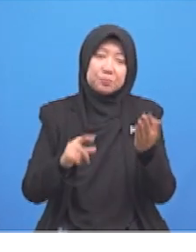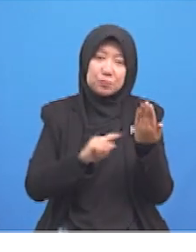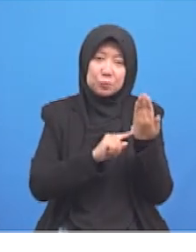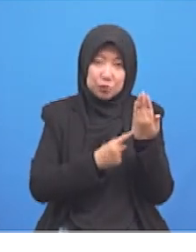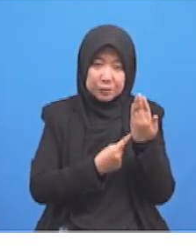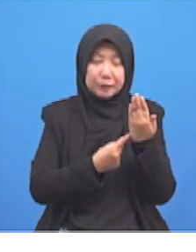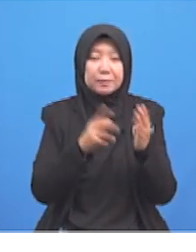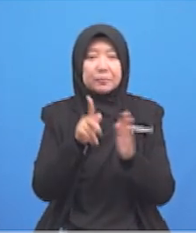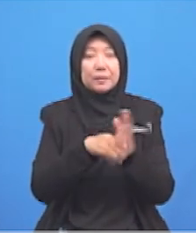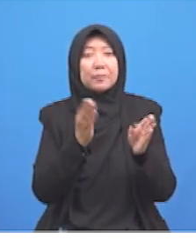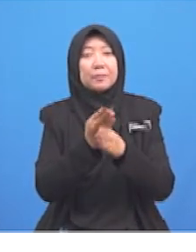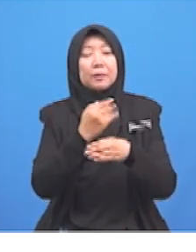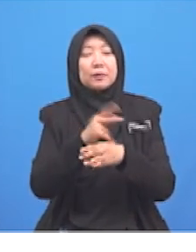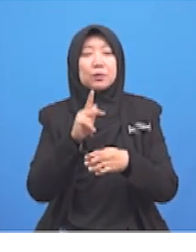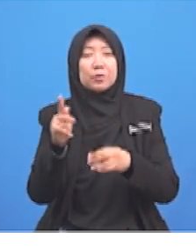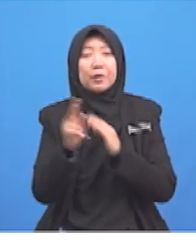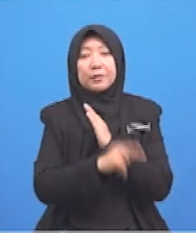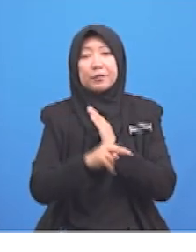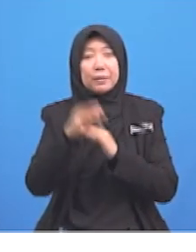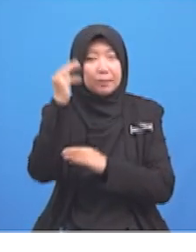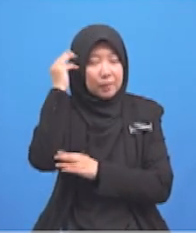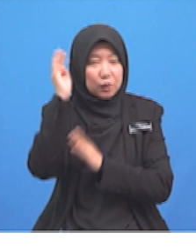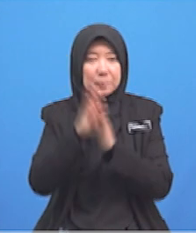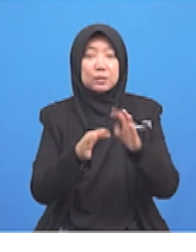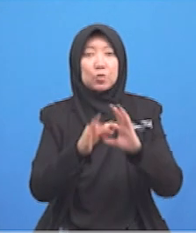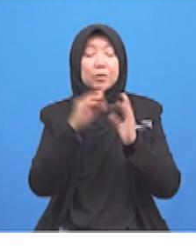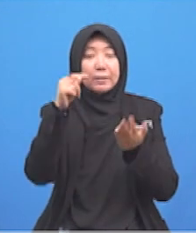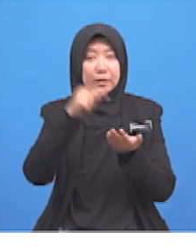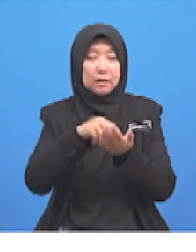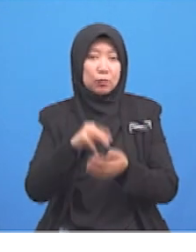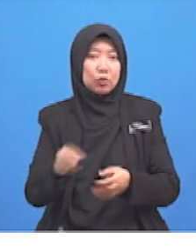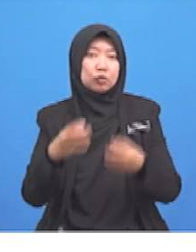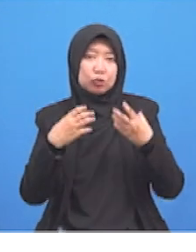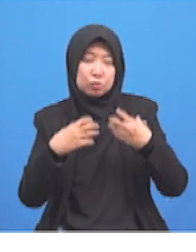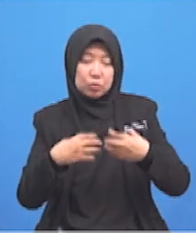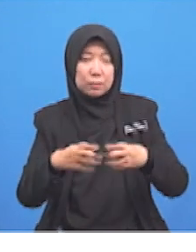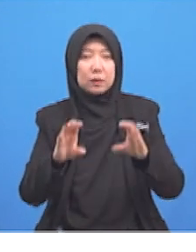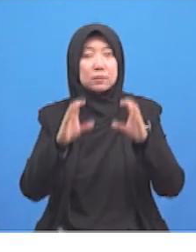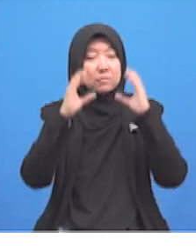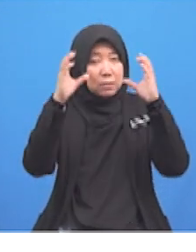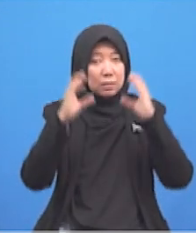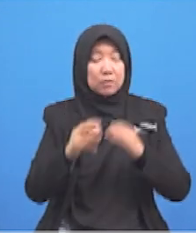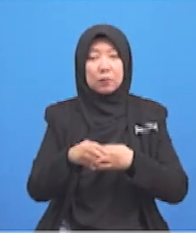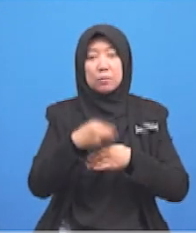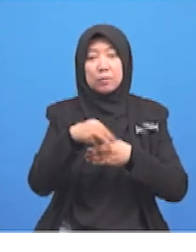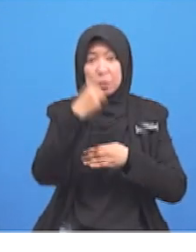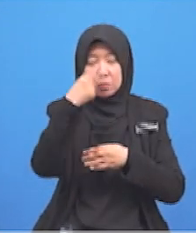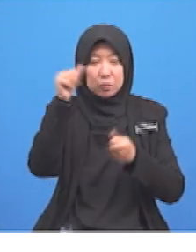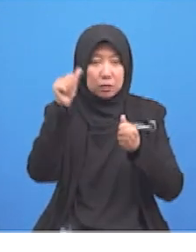pembentukan negeri-negeri Melayu Bersekutu ini. Murid-murid boleh cuba kaedah mudah untuk mengingat fakta